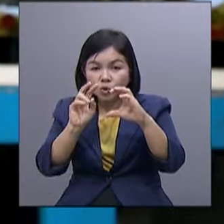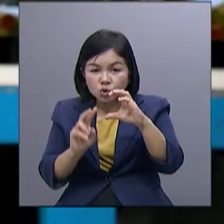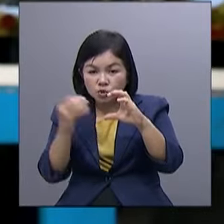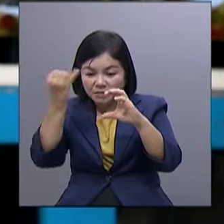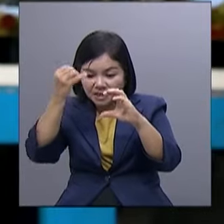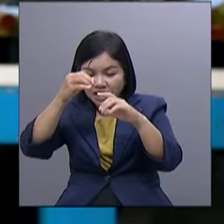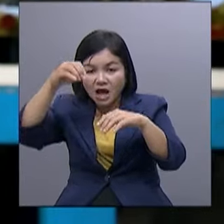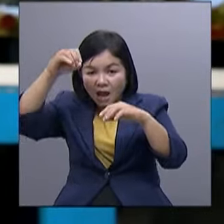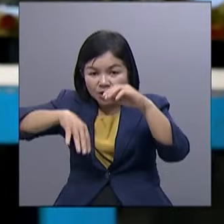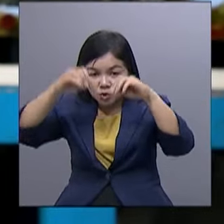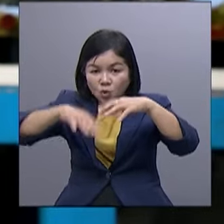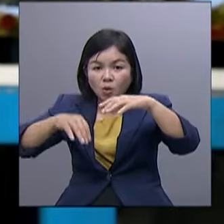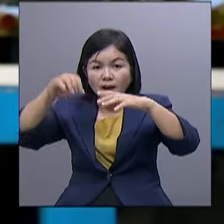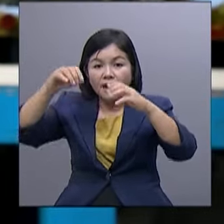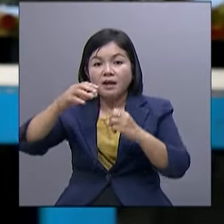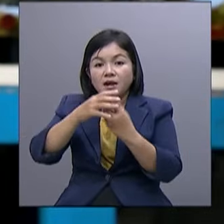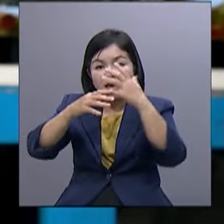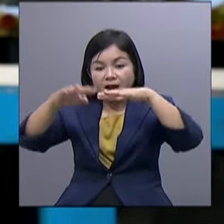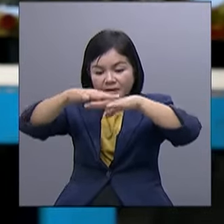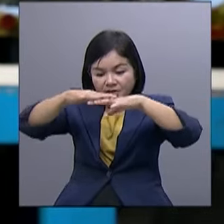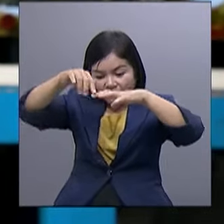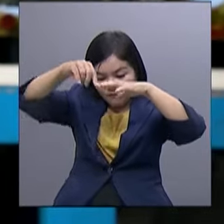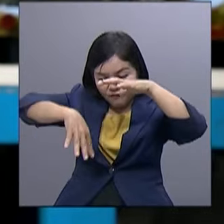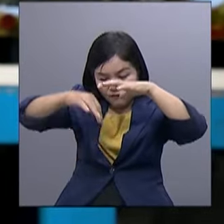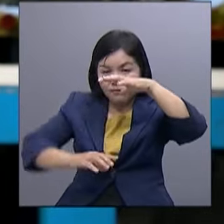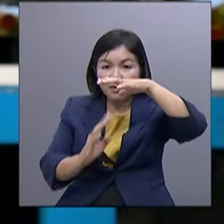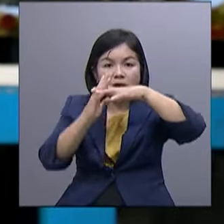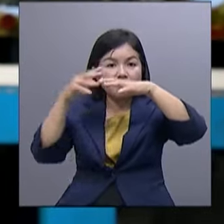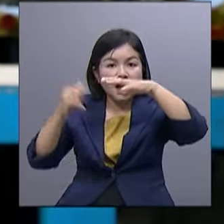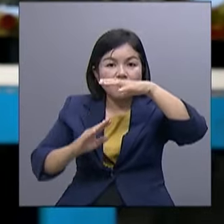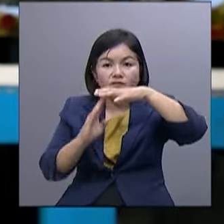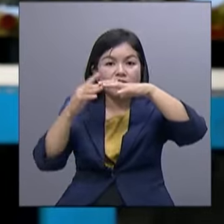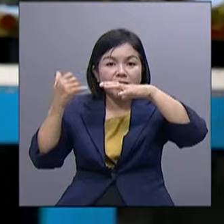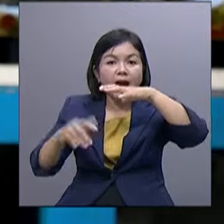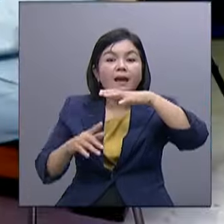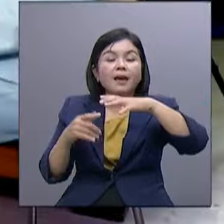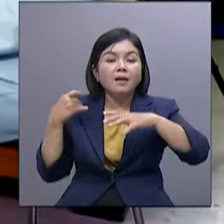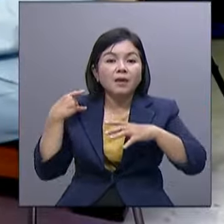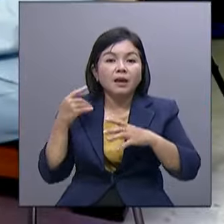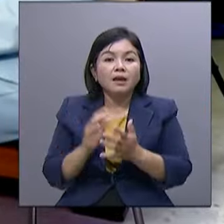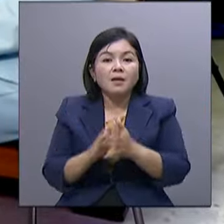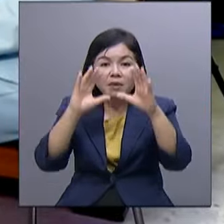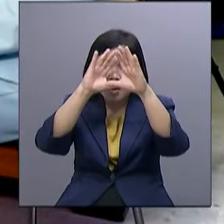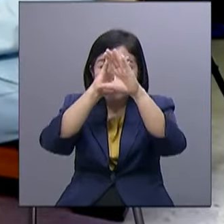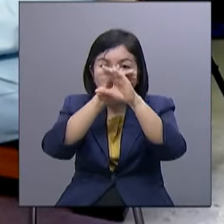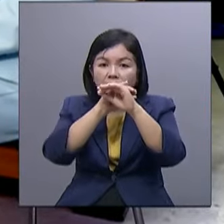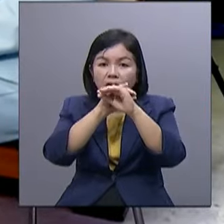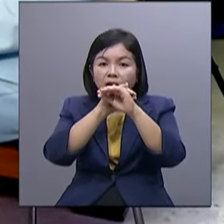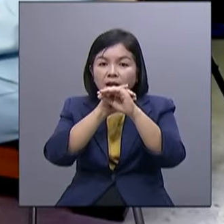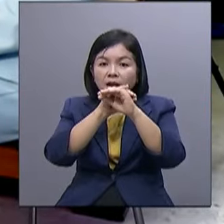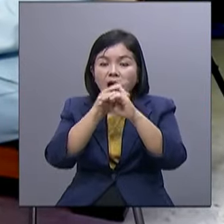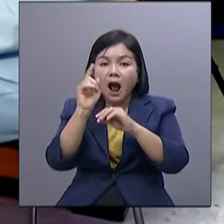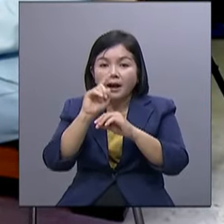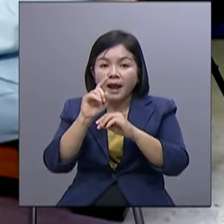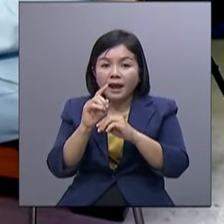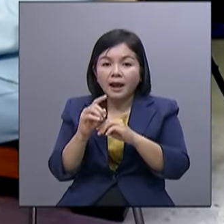ก็ตามตะกอนมันลงมาเรื่อยๆทุกวันมันก็ดักเรลงตลอดดักแล้วลงตลอดเกลางคืนเนี่ยอืพืชไม่สังเคราะห์